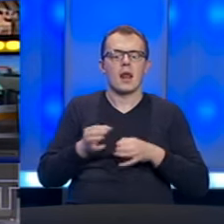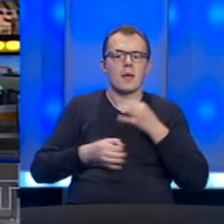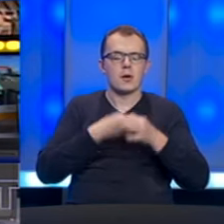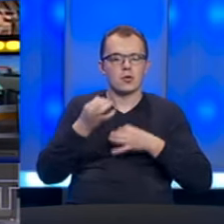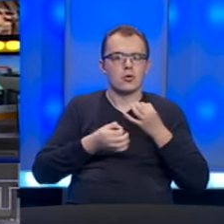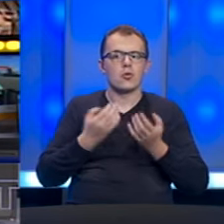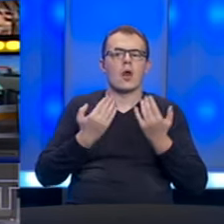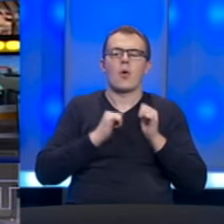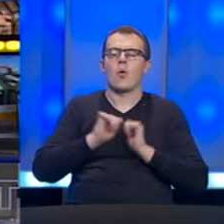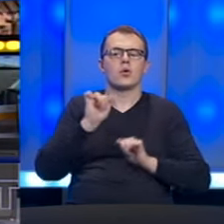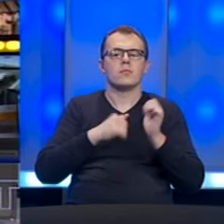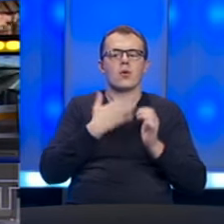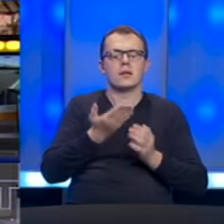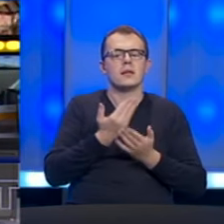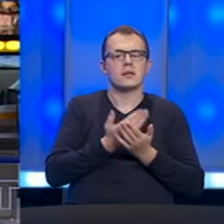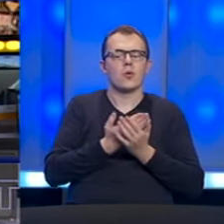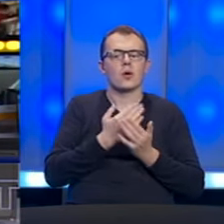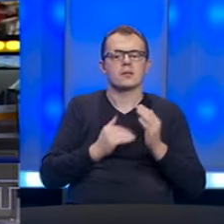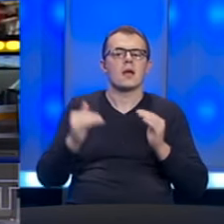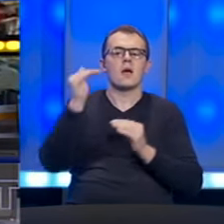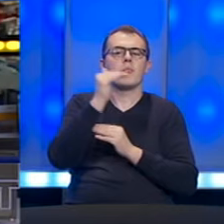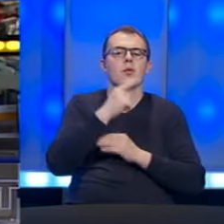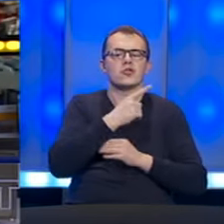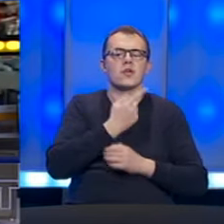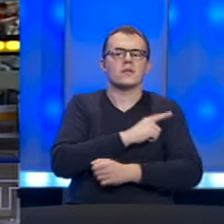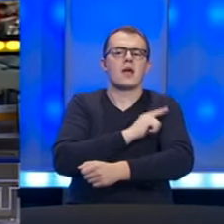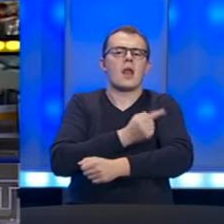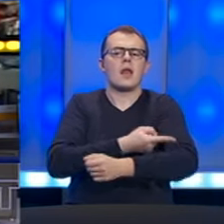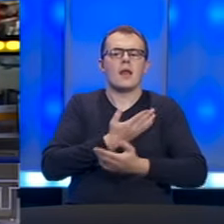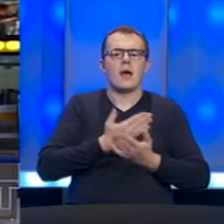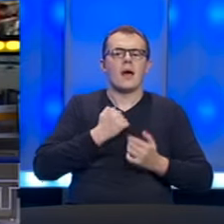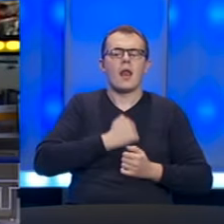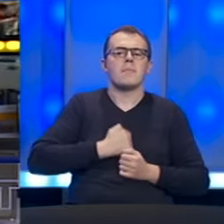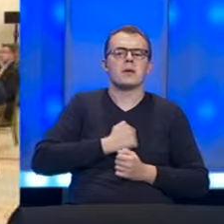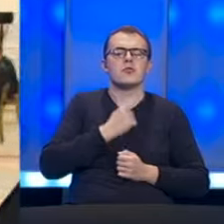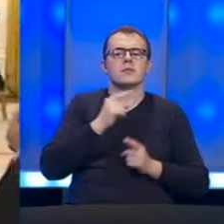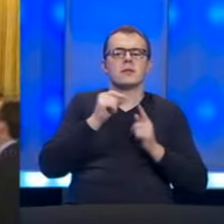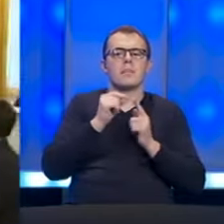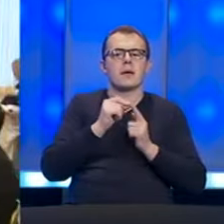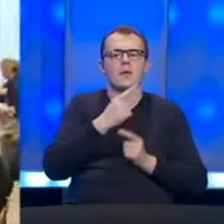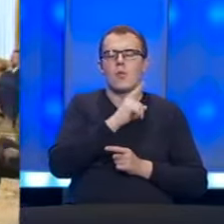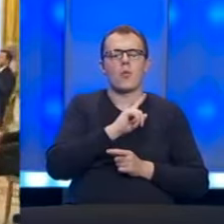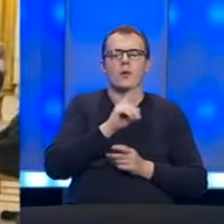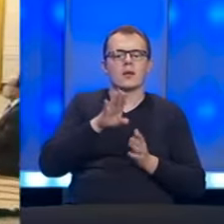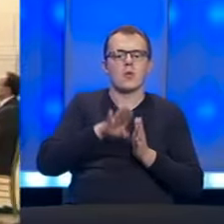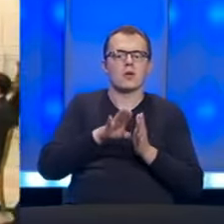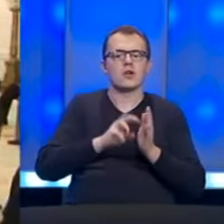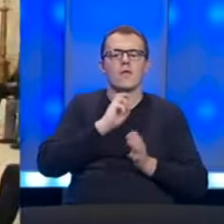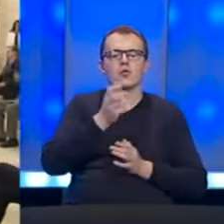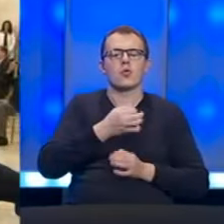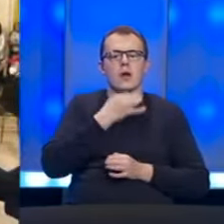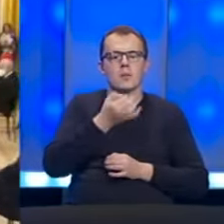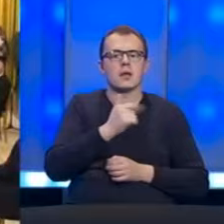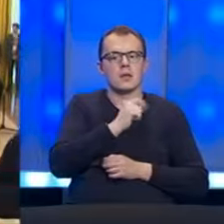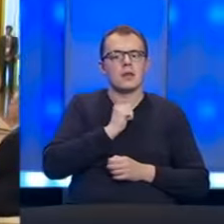dati dokaze, pojačavajući tako napetosti s Pekingom zbog pitanja porijekla bolesti. Trump nije ublažavao odgovor na pitanje